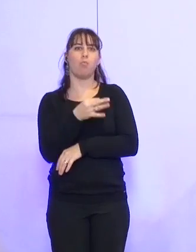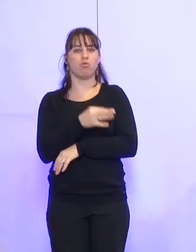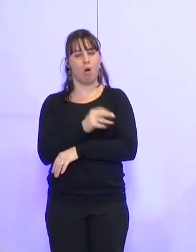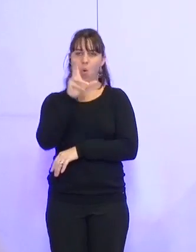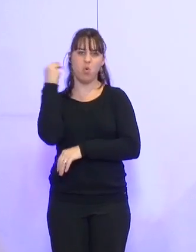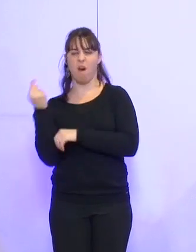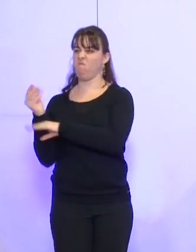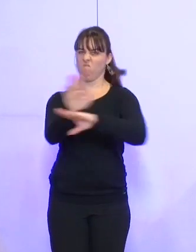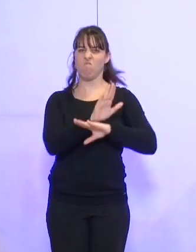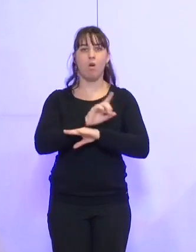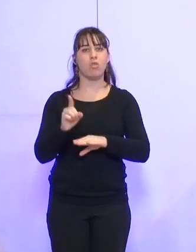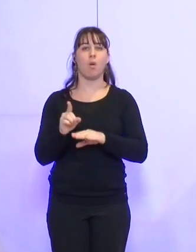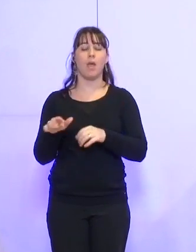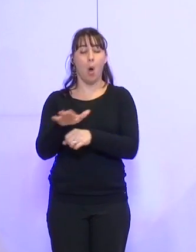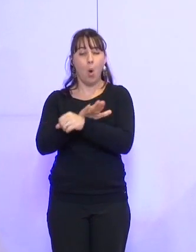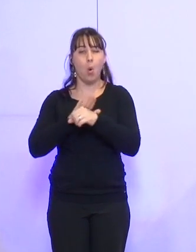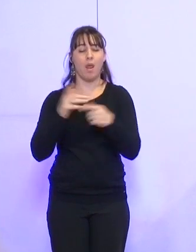mais toute sa place. Merci.